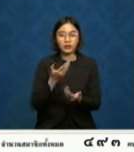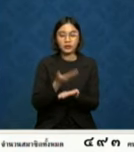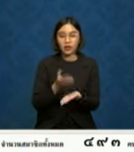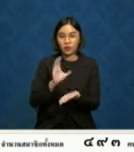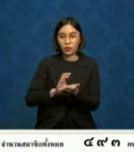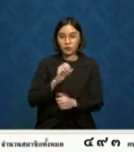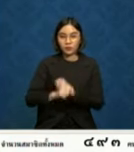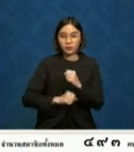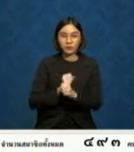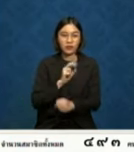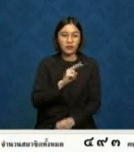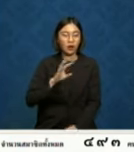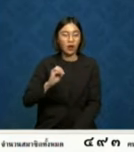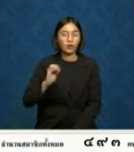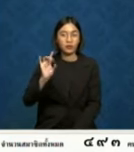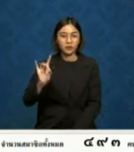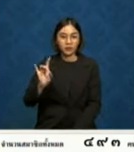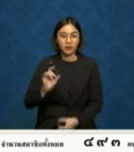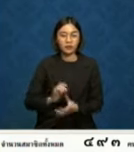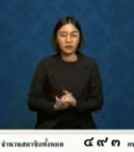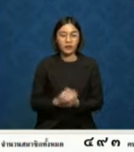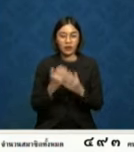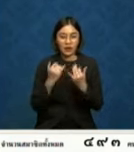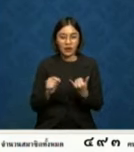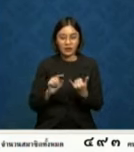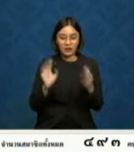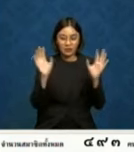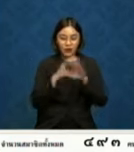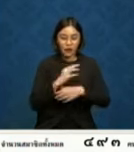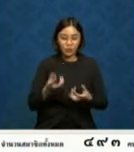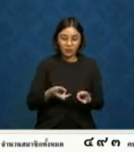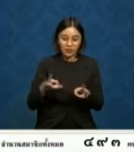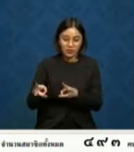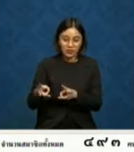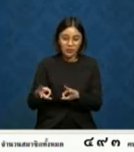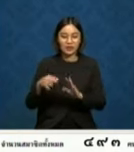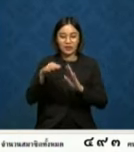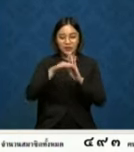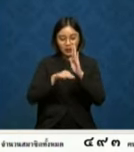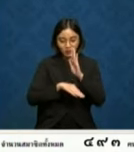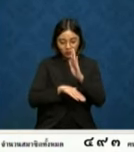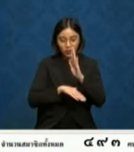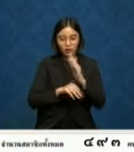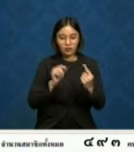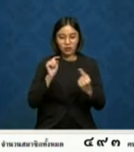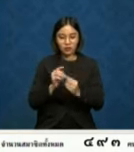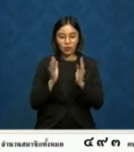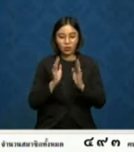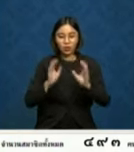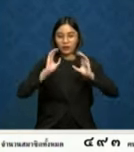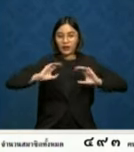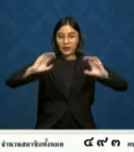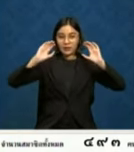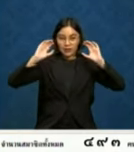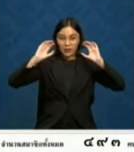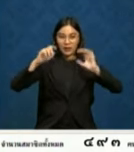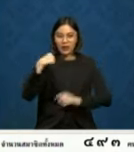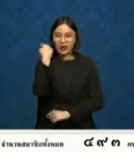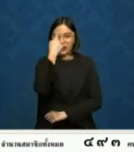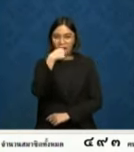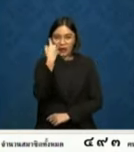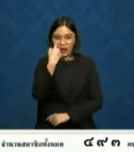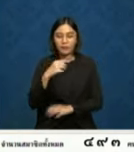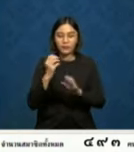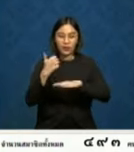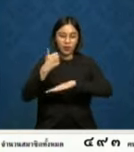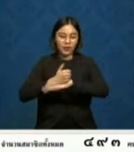ประมาณปี2568นั่นเองนี่คือเครื่องมือกลไกและอาวุธสำหรับพี่น้องข้าราชการสำหรับใครที่จะมาเป็นผู้